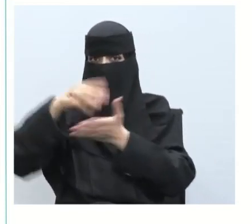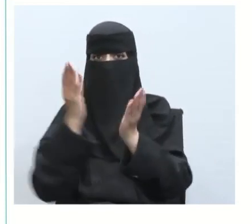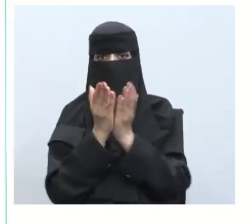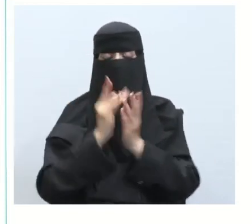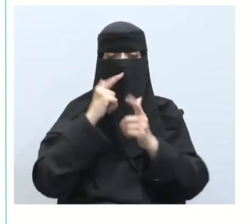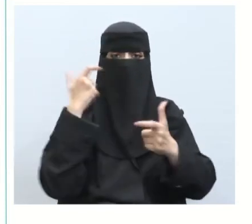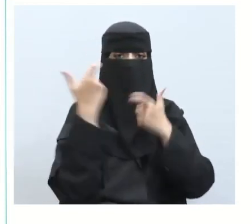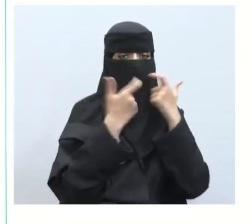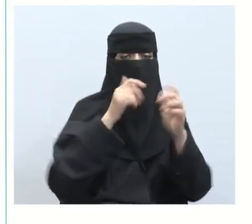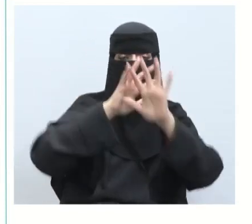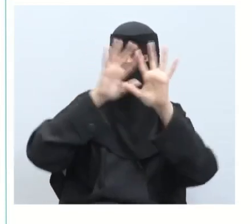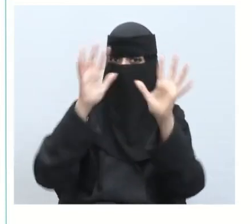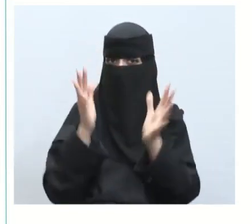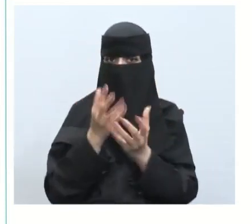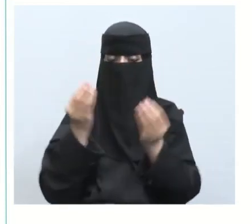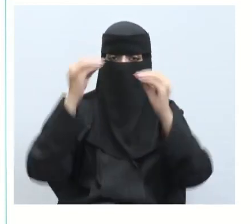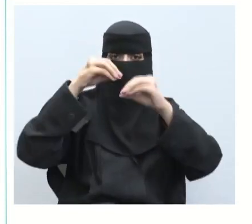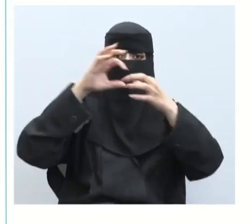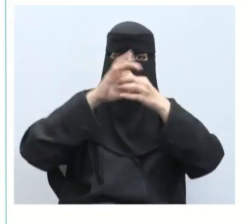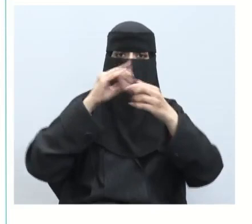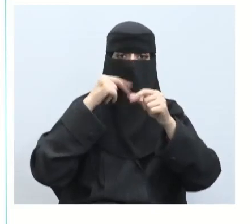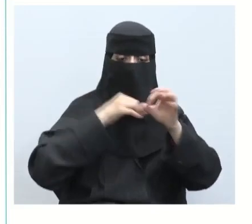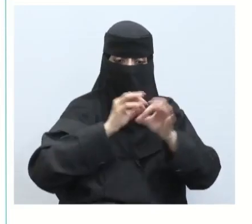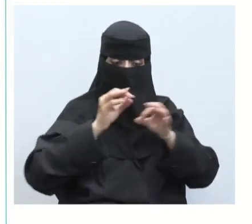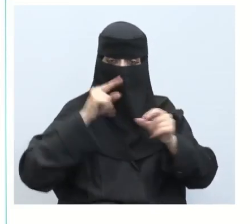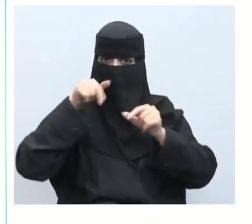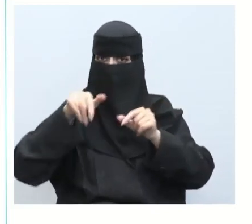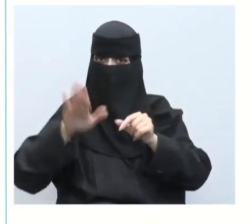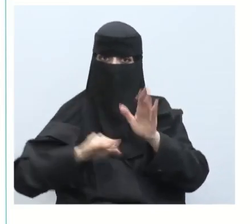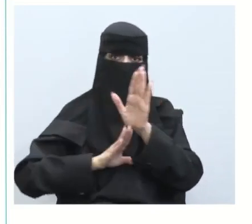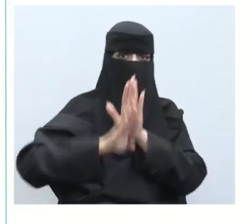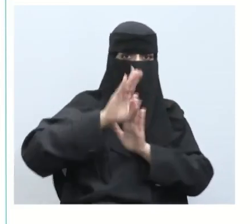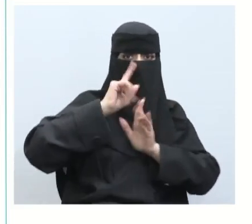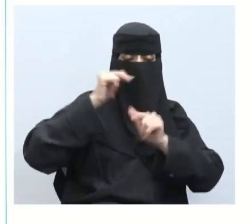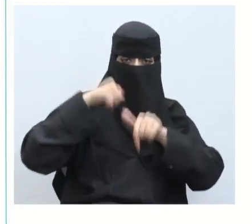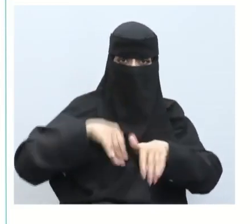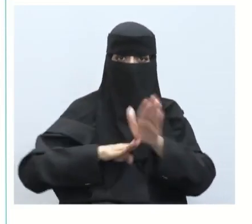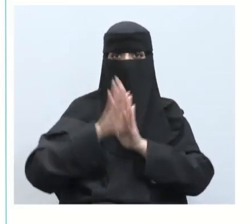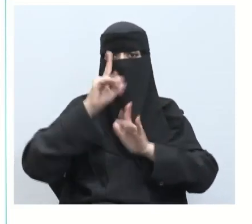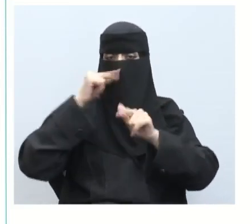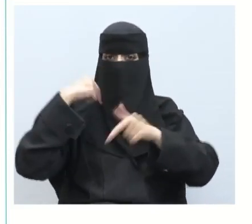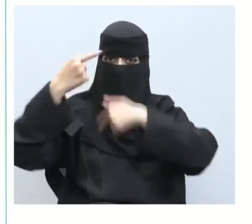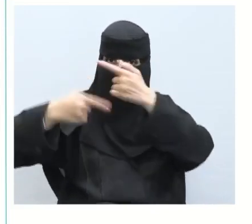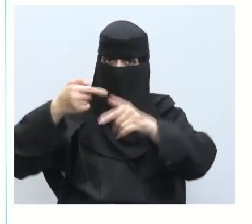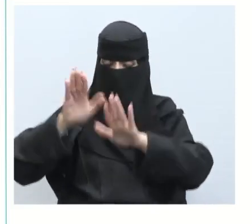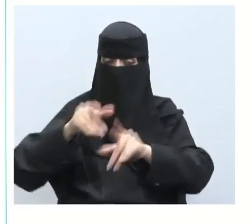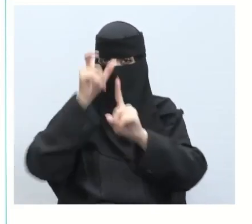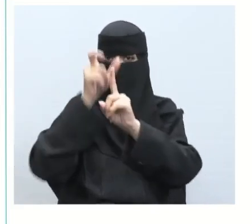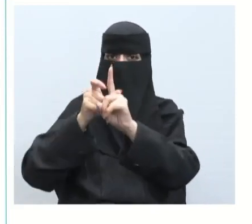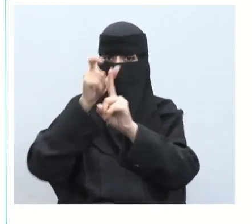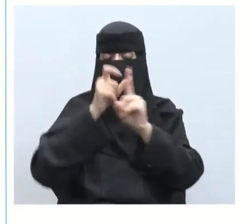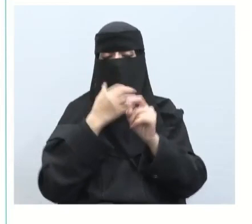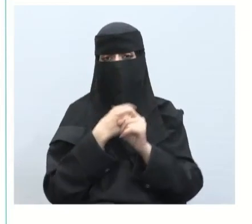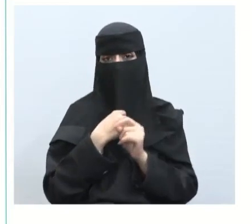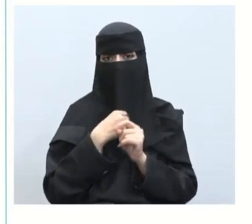كل ما يتعلق في الخطه واذا احتاج الامر الى تحسين يضع الخطه للتحسين ويتابع ايضا مع الموظفين نلاحظ